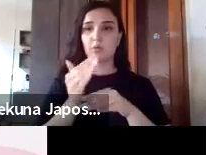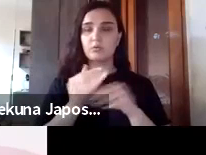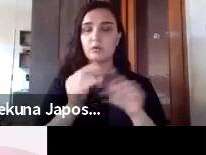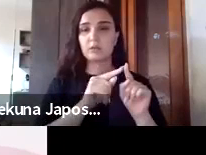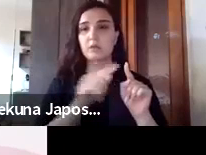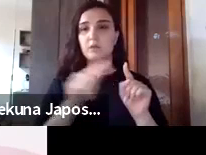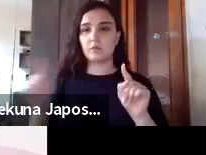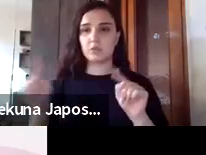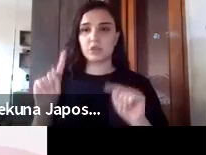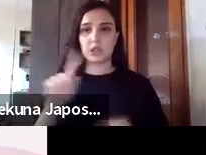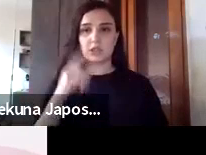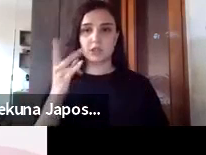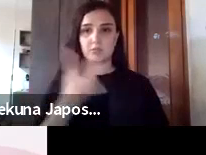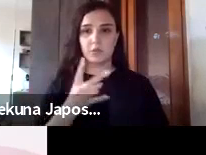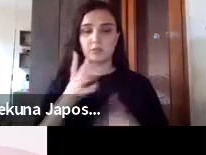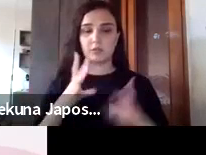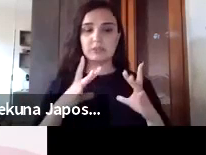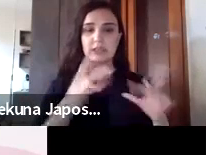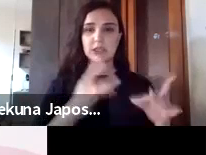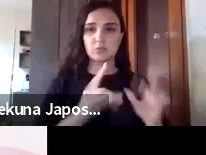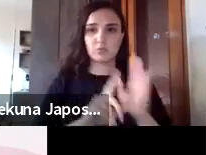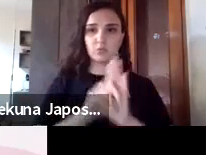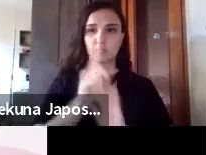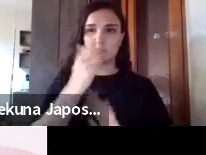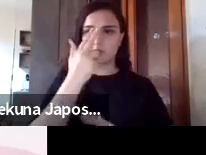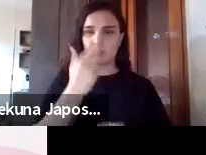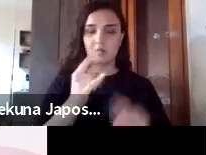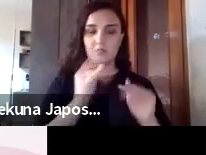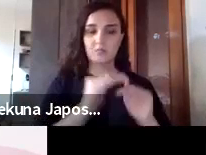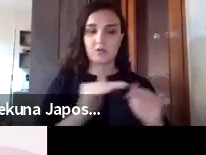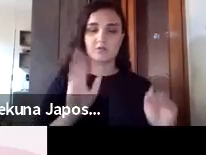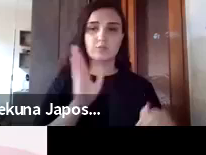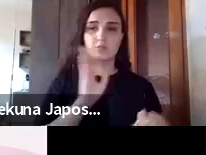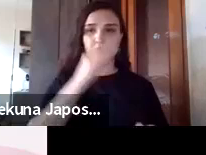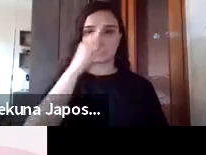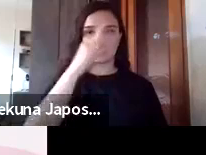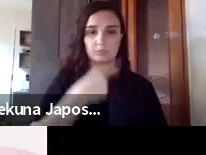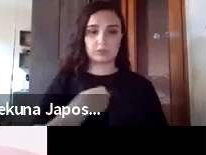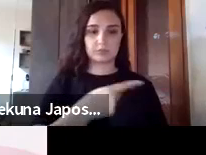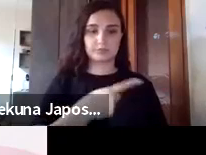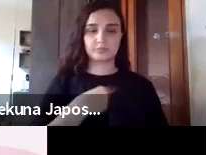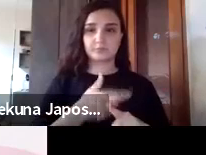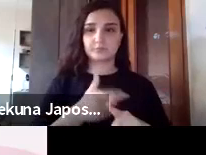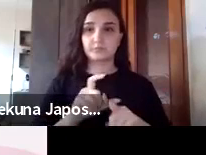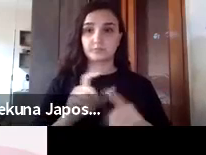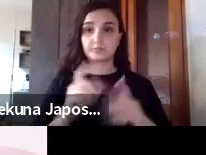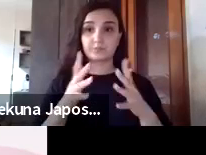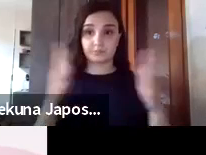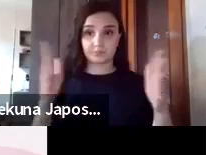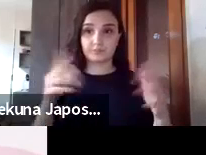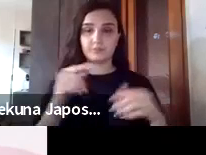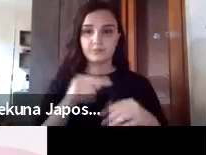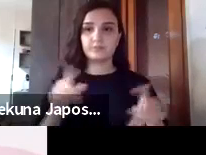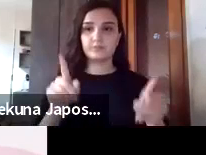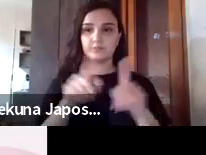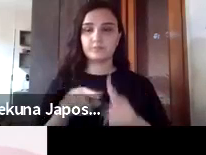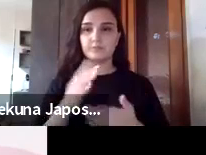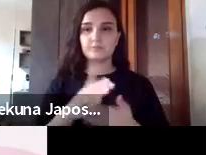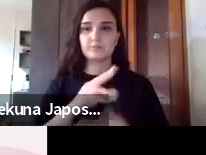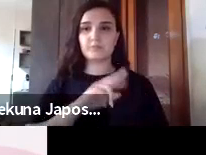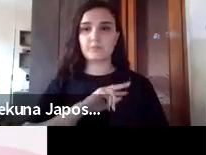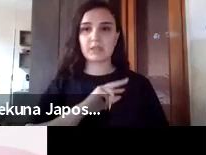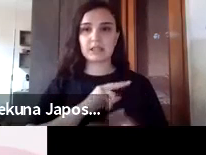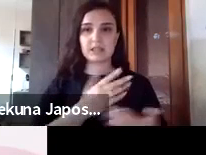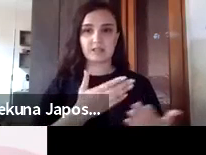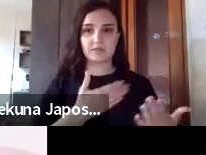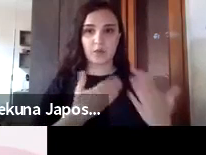თქმა უნდა, მიჯაჭვულობა ყალიბდება ბავშვსა და მშობელს შორის ძალიან დიდი, ნუ თავისთავად ასევე არის სიყვარული